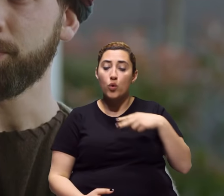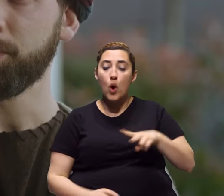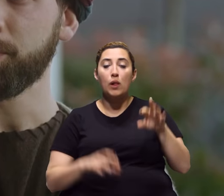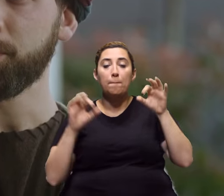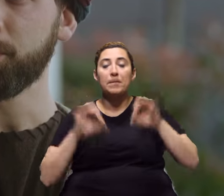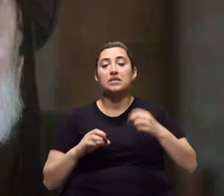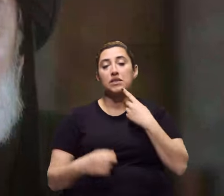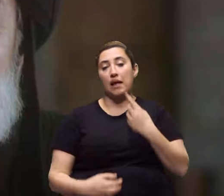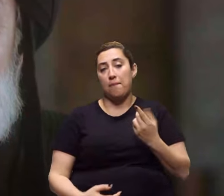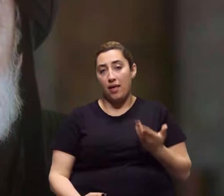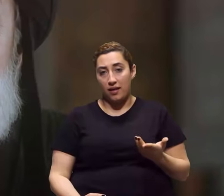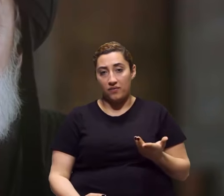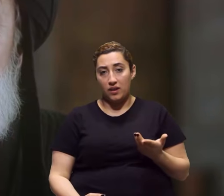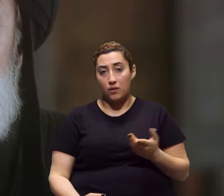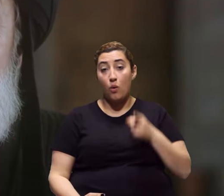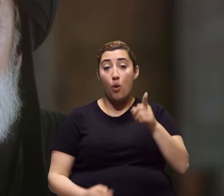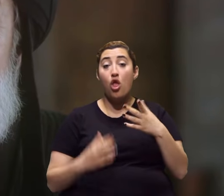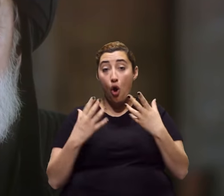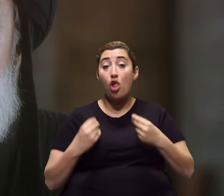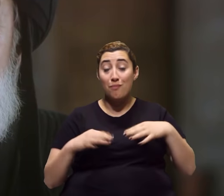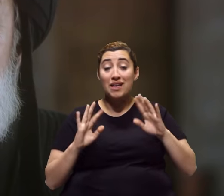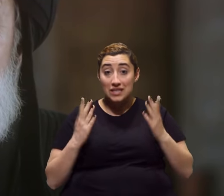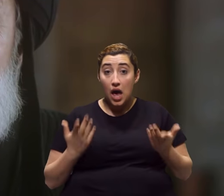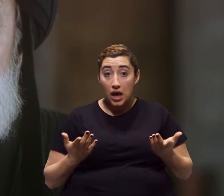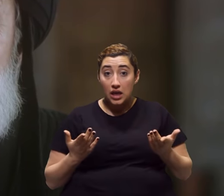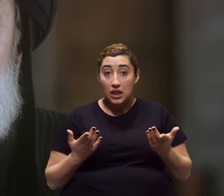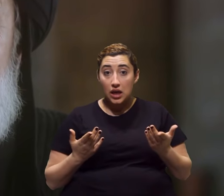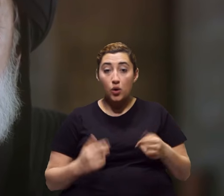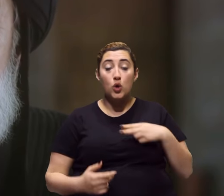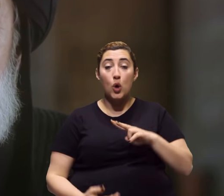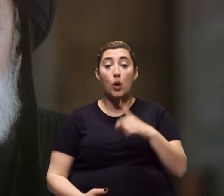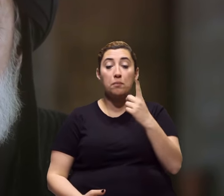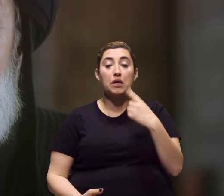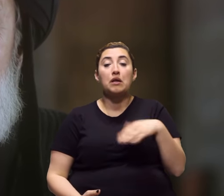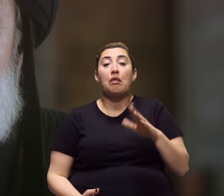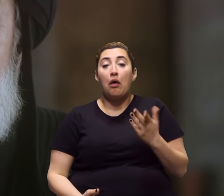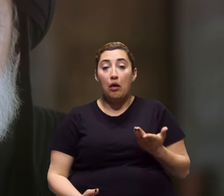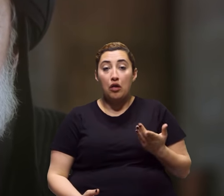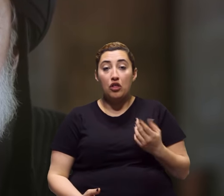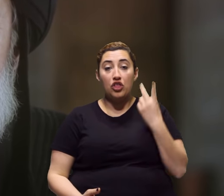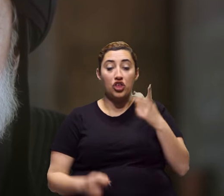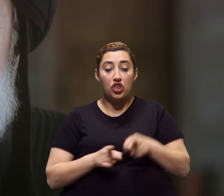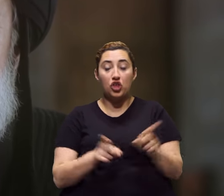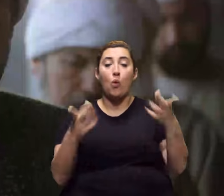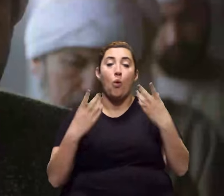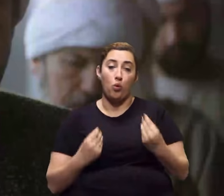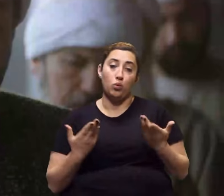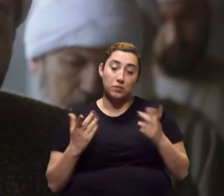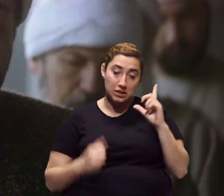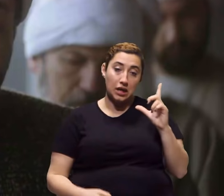yolun başıdır. Öyle olmaya idi, yol bir değil, iki olur